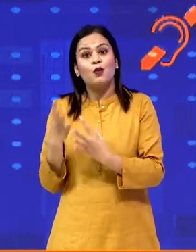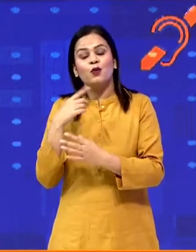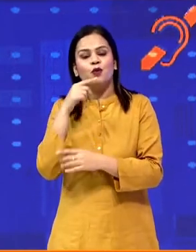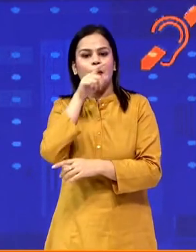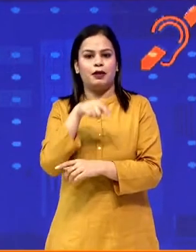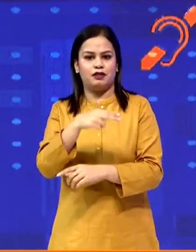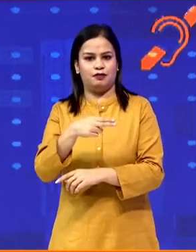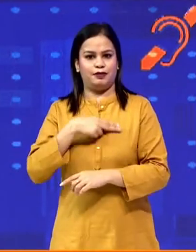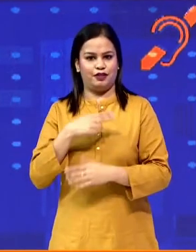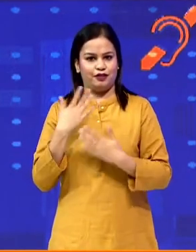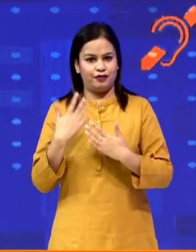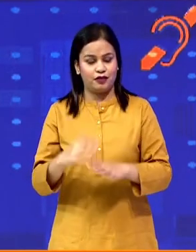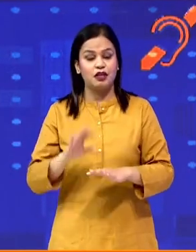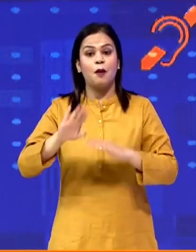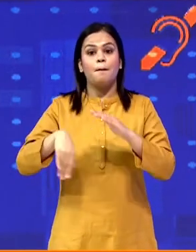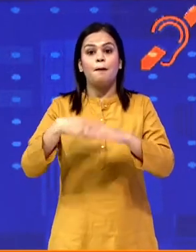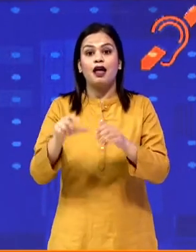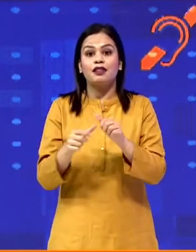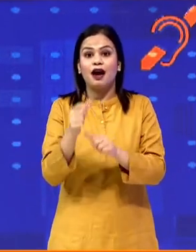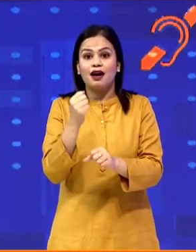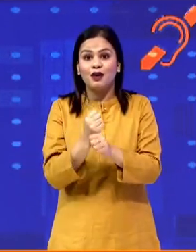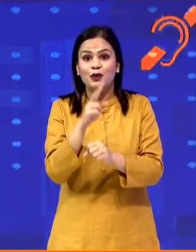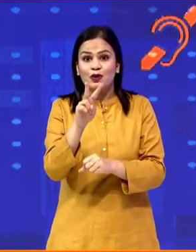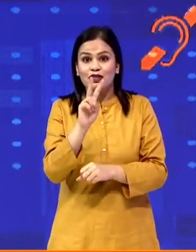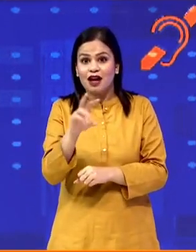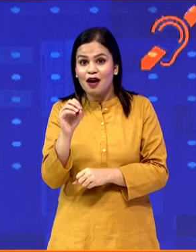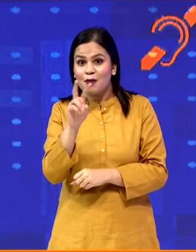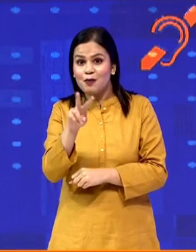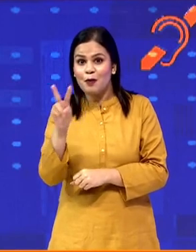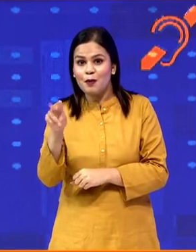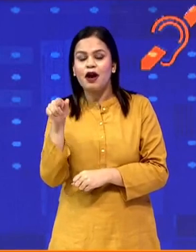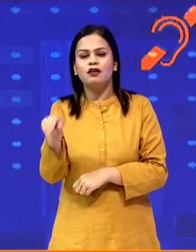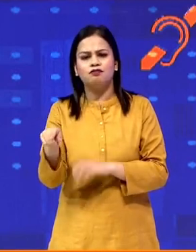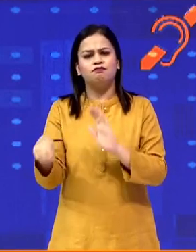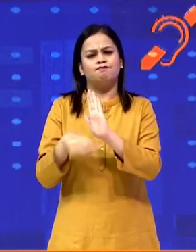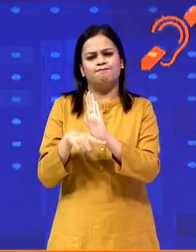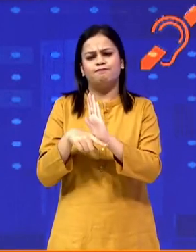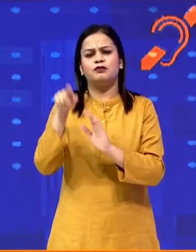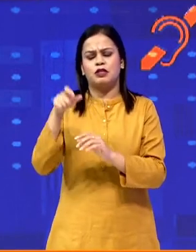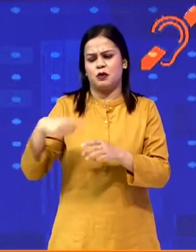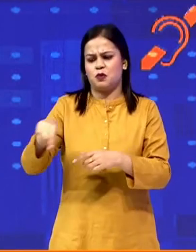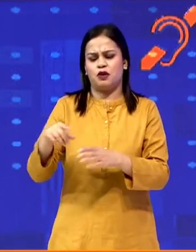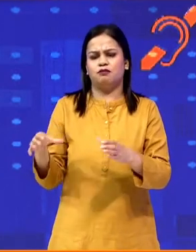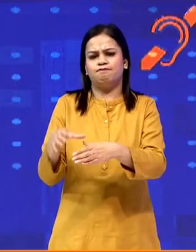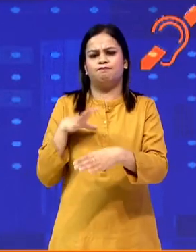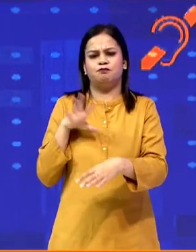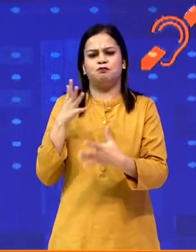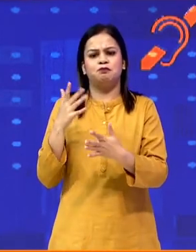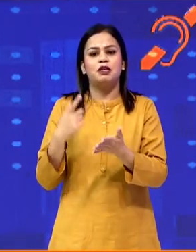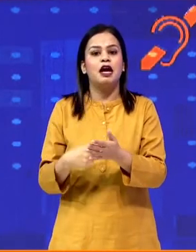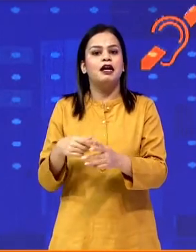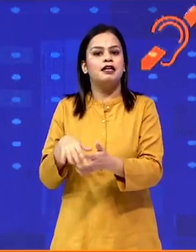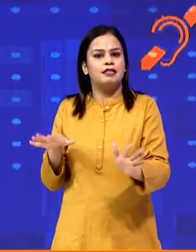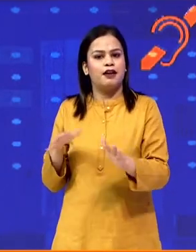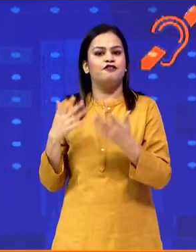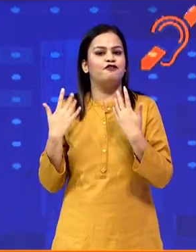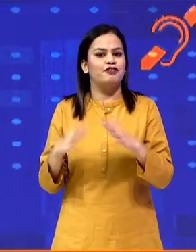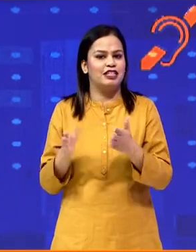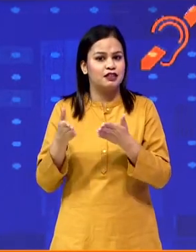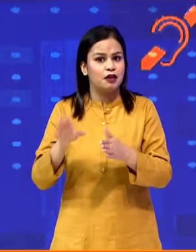2022 में ओला नबी आजाद ने कांग्रेस पार्टी से इस्तीफा देखकर सबको चौका